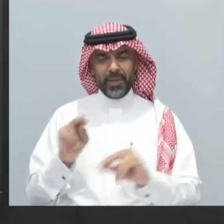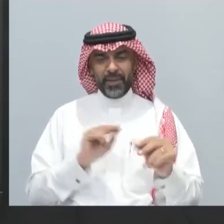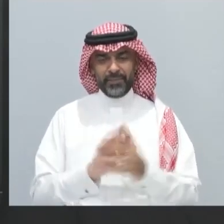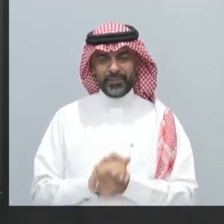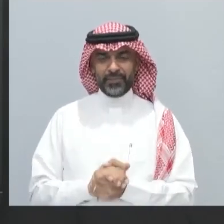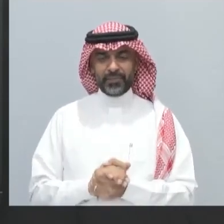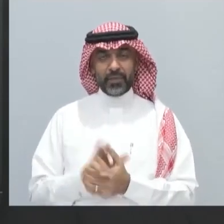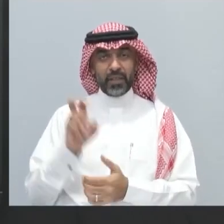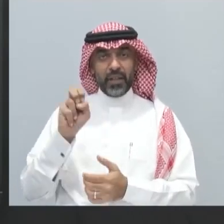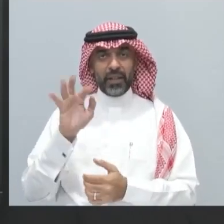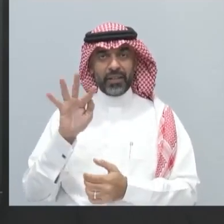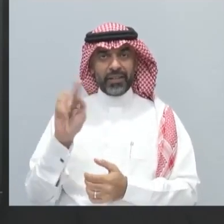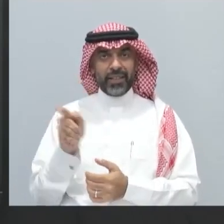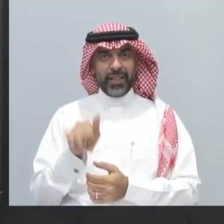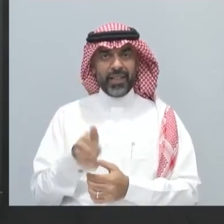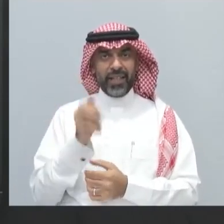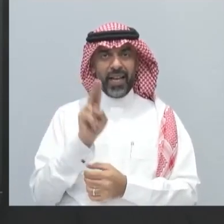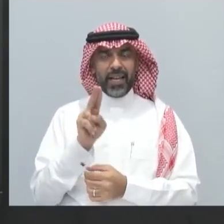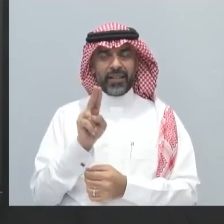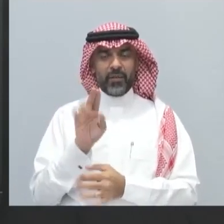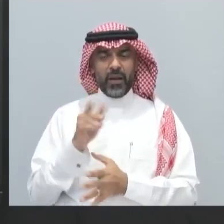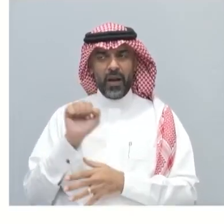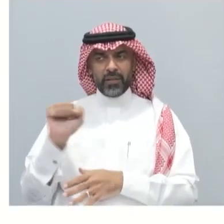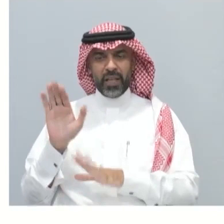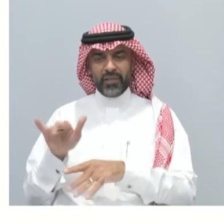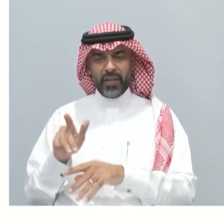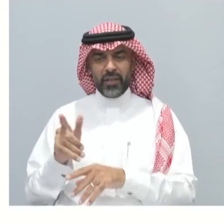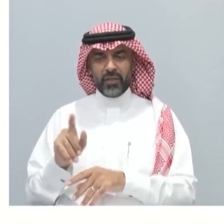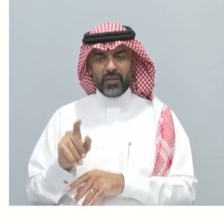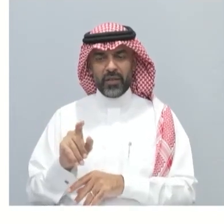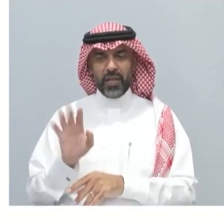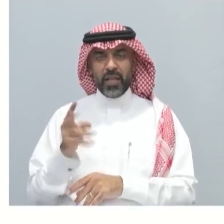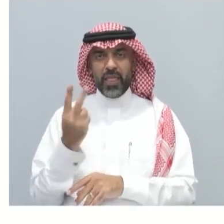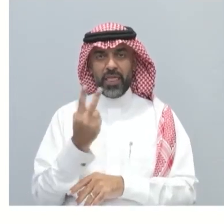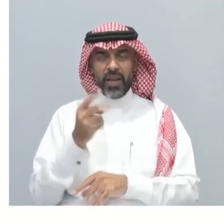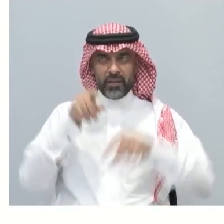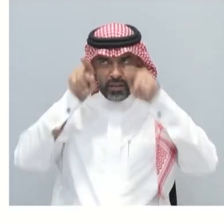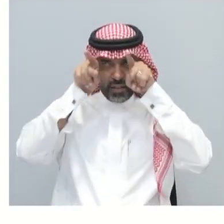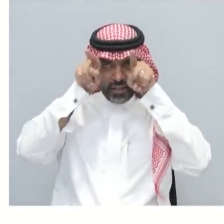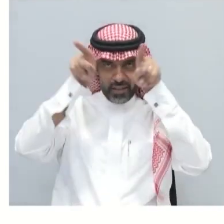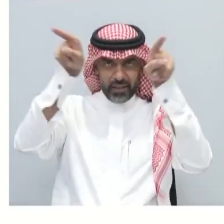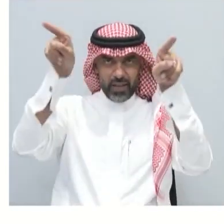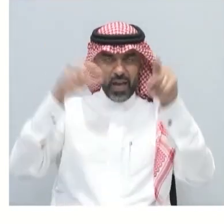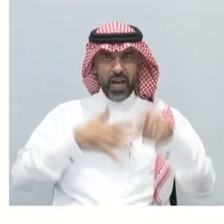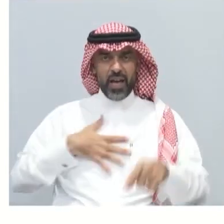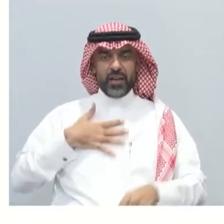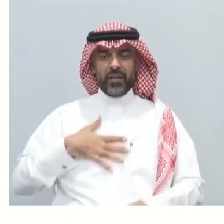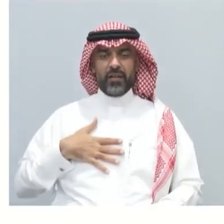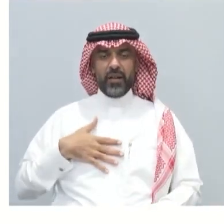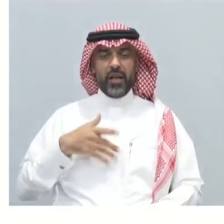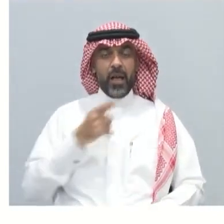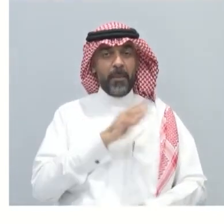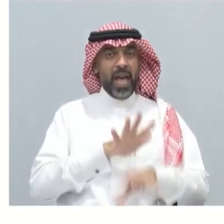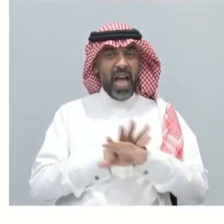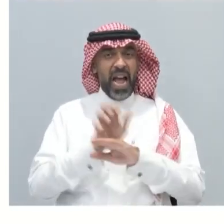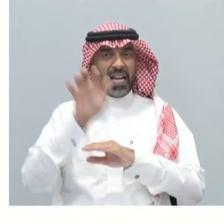القشريات لها خصائص مثل زوجان من قرون ماذا الاستشعار اما العنكبيات لا